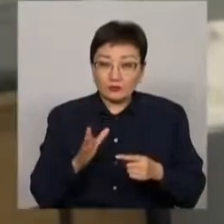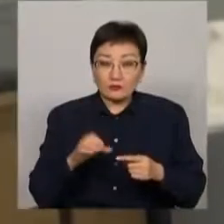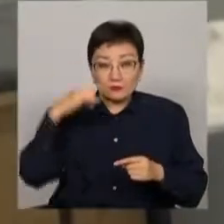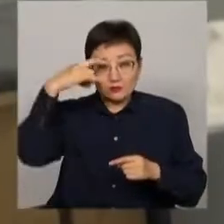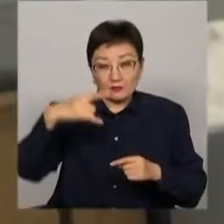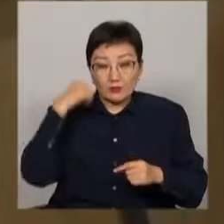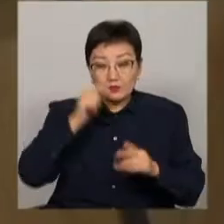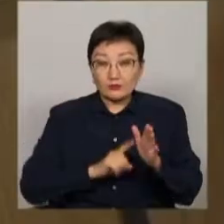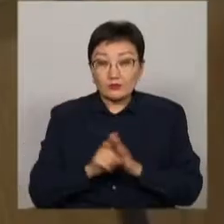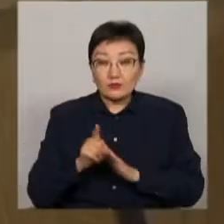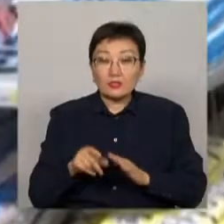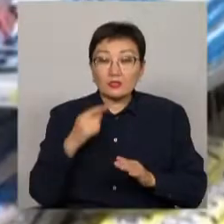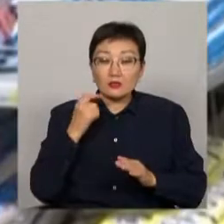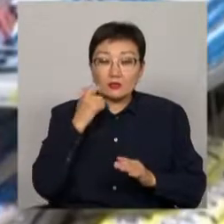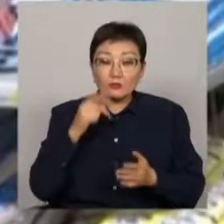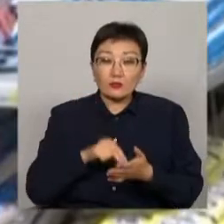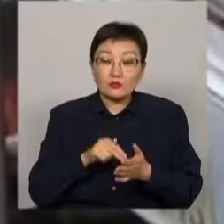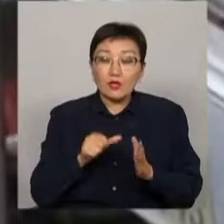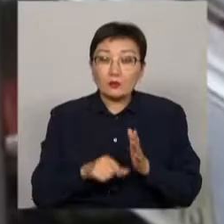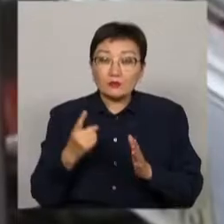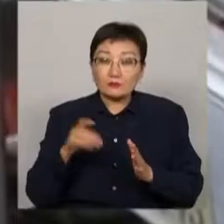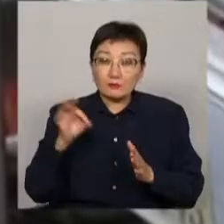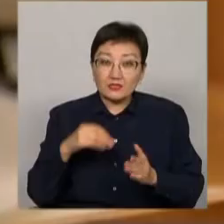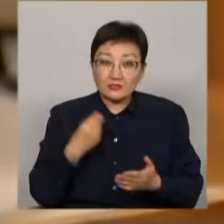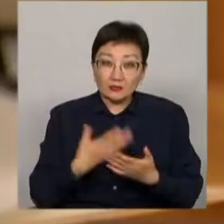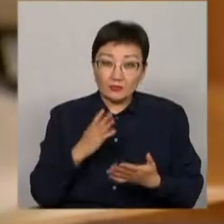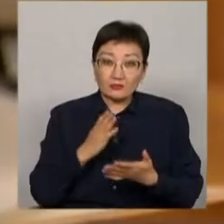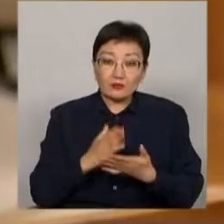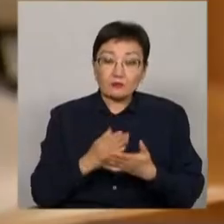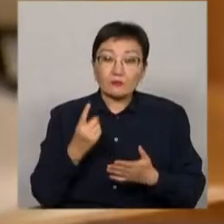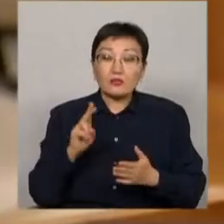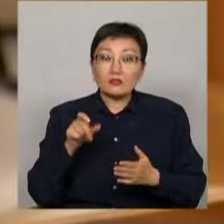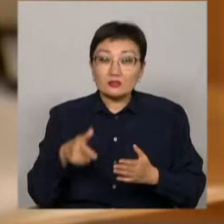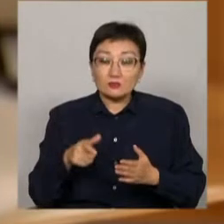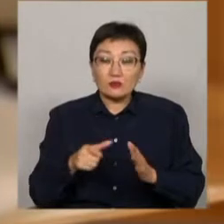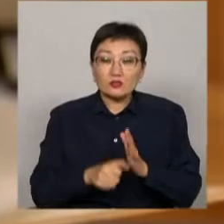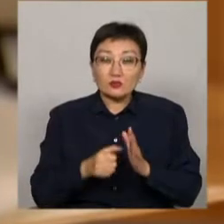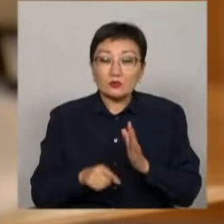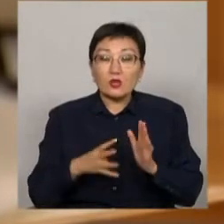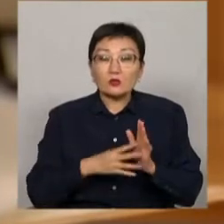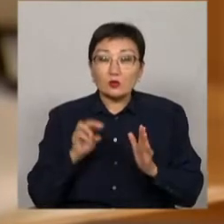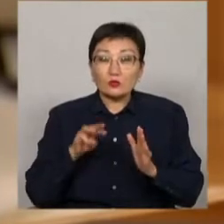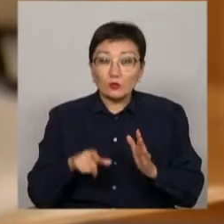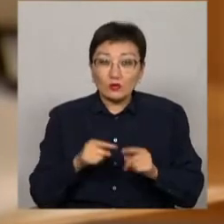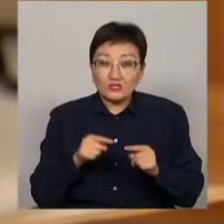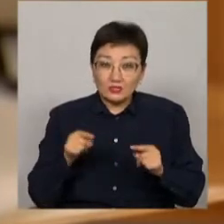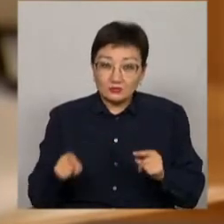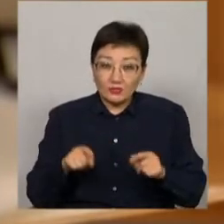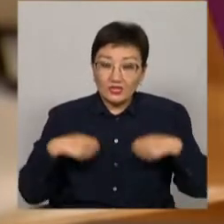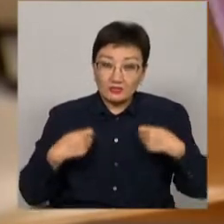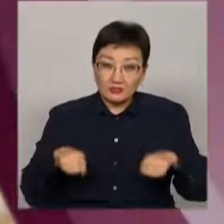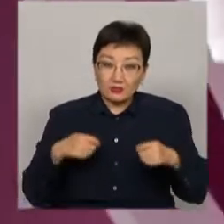Elimizde jıl basından beri qant bağası 61%-ğa qımbattağan. 1 kilogramı 609 tenge aralığında